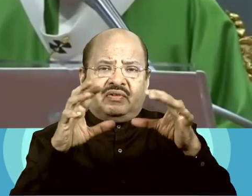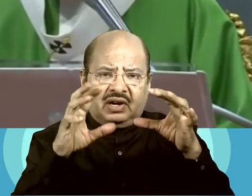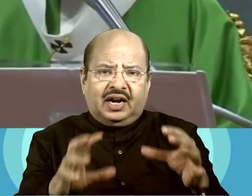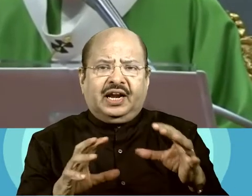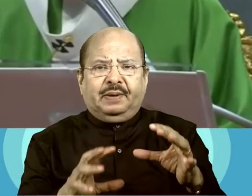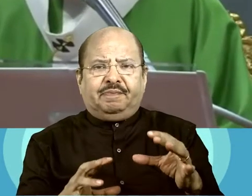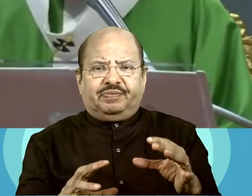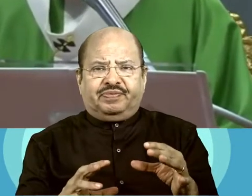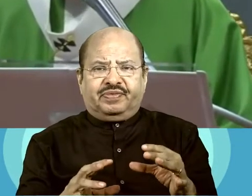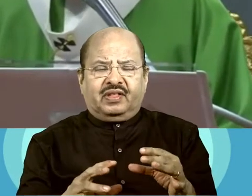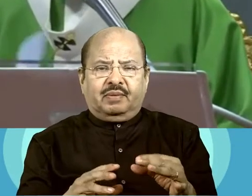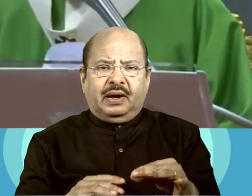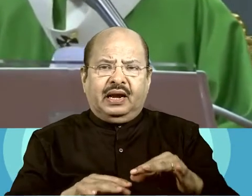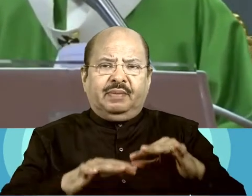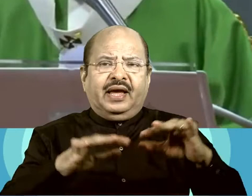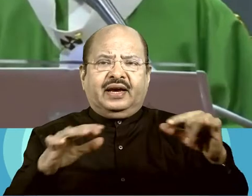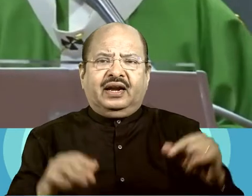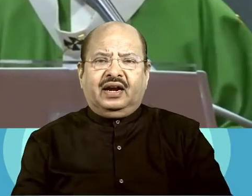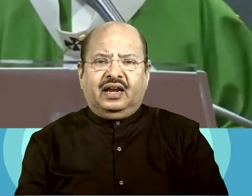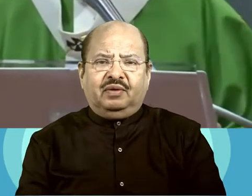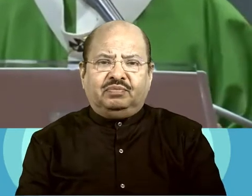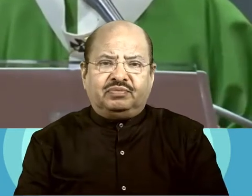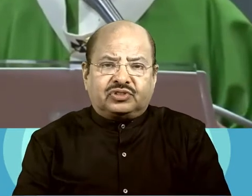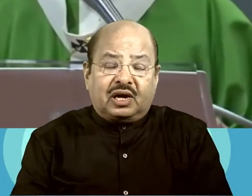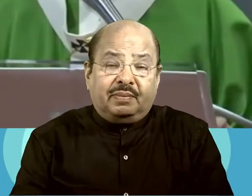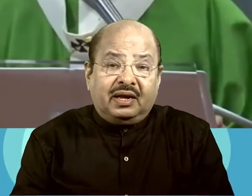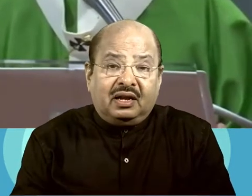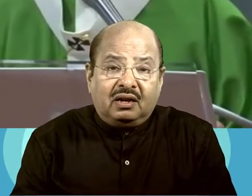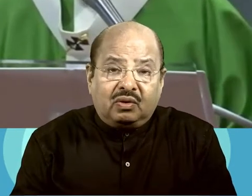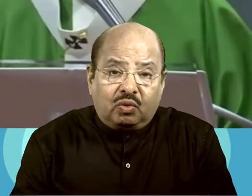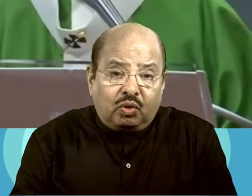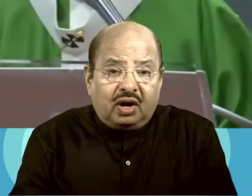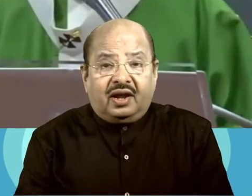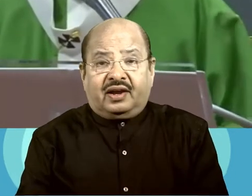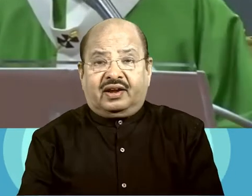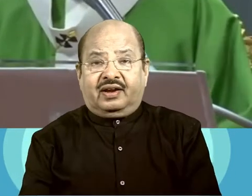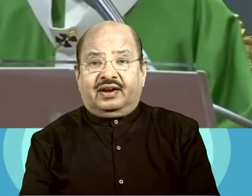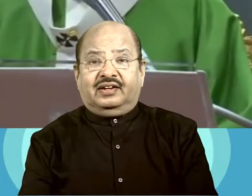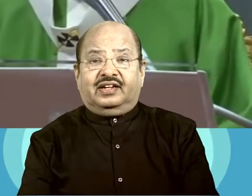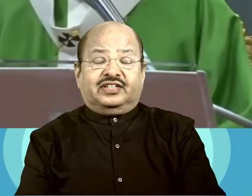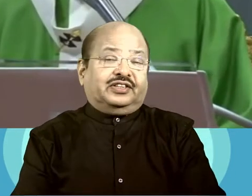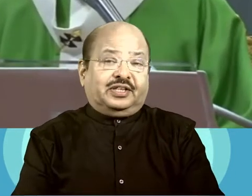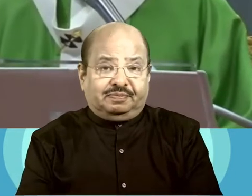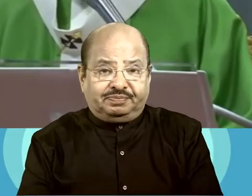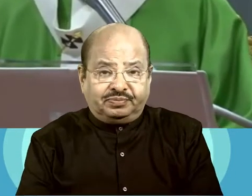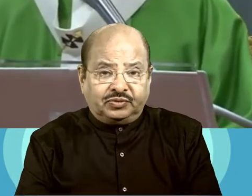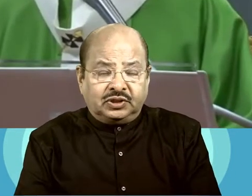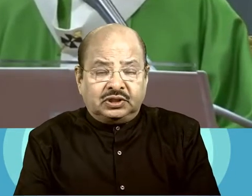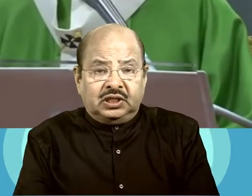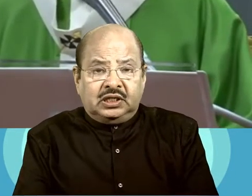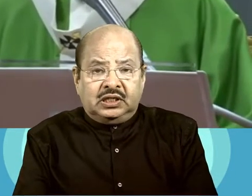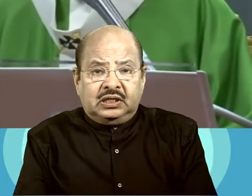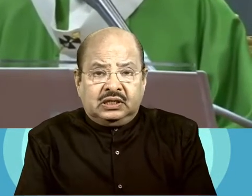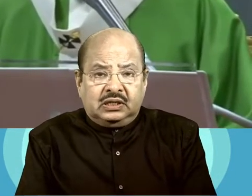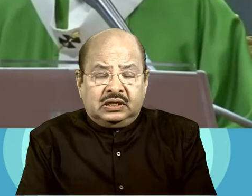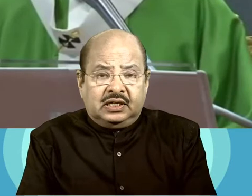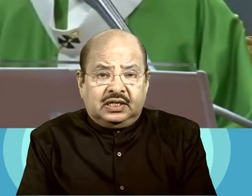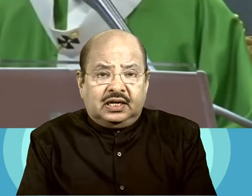പൊതുവെയുള്ള അവഗണനം പല മേഖലകളിലും സഭയിൽ ഉണ്ട് എന്ന സത്യം.